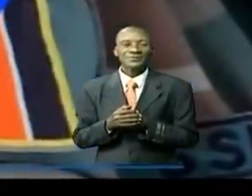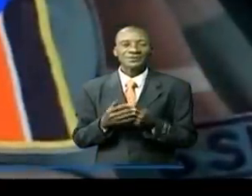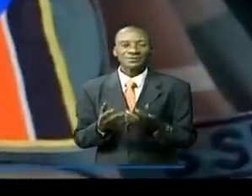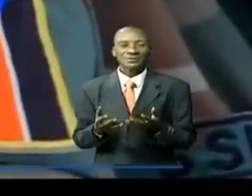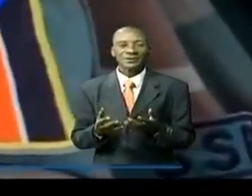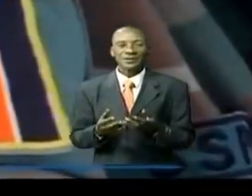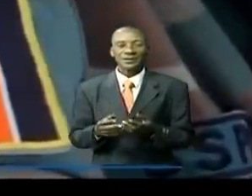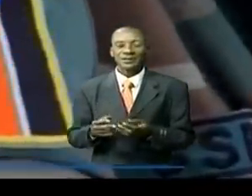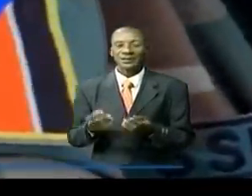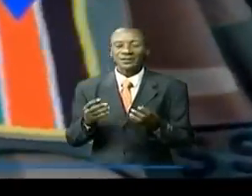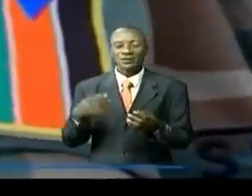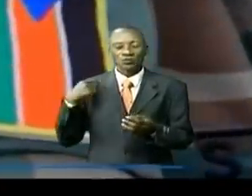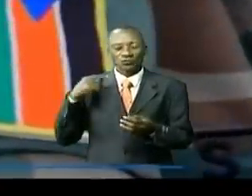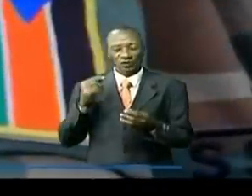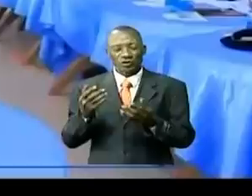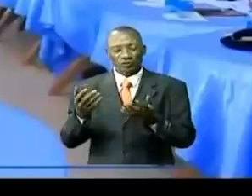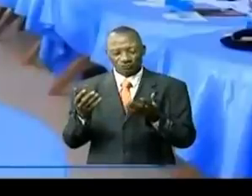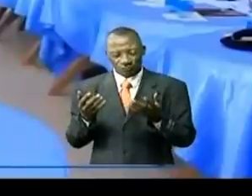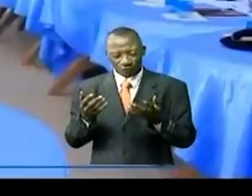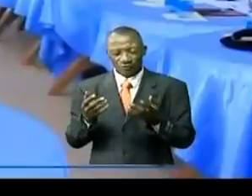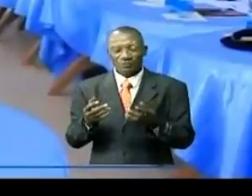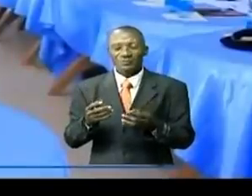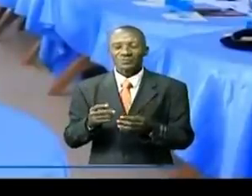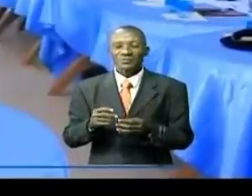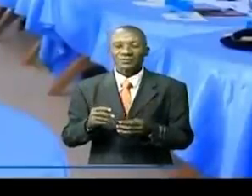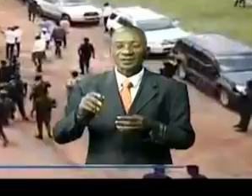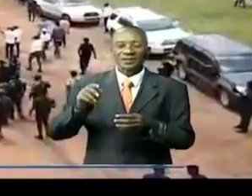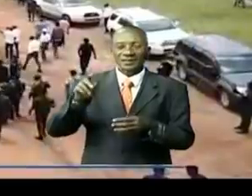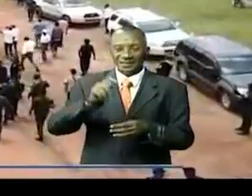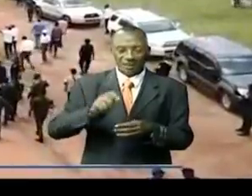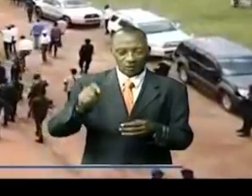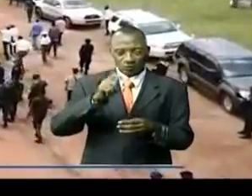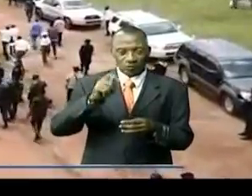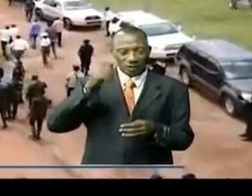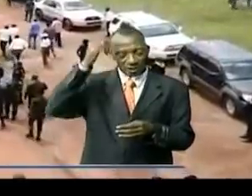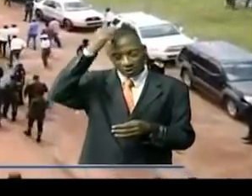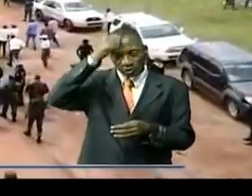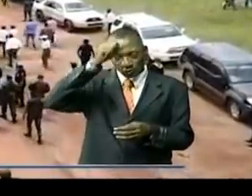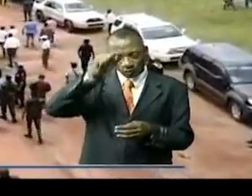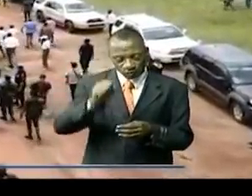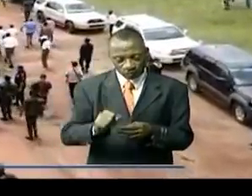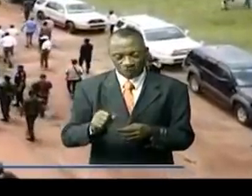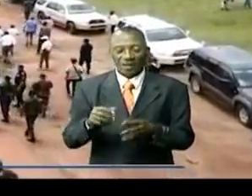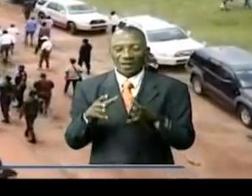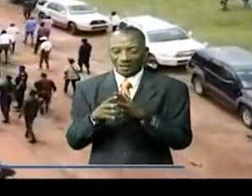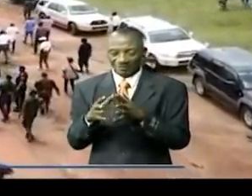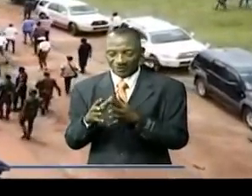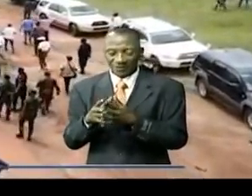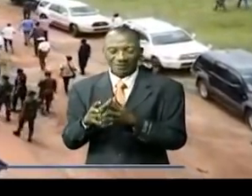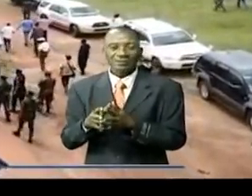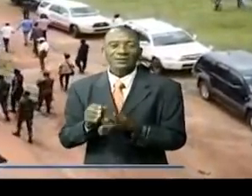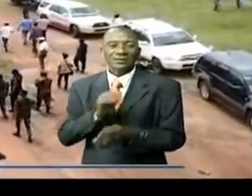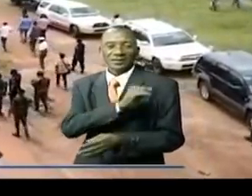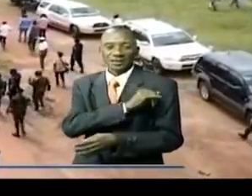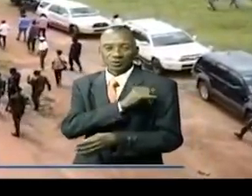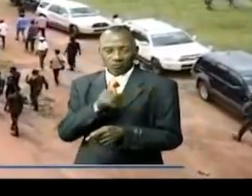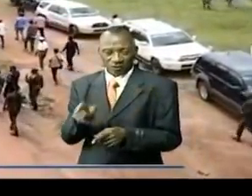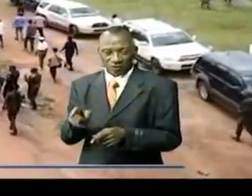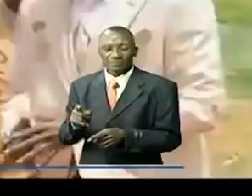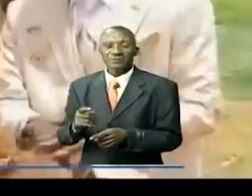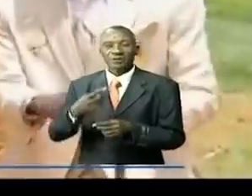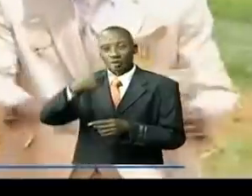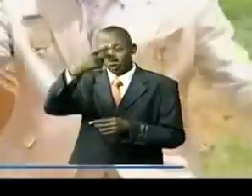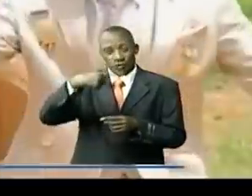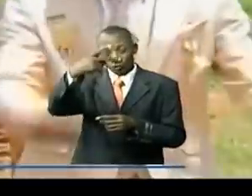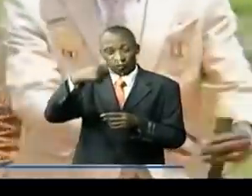du sud soudanaise de l'État central équatorien. À Kenge Zebaz, à la frontière avec le Soudan du Sud, le numéro